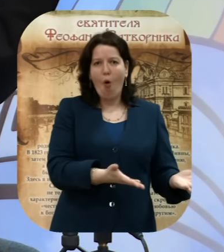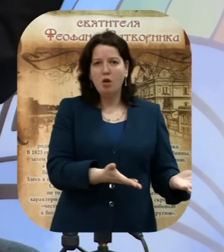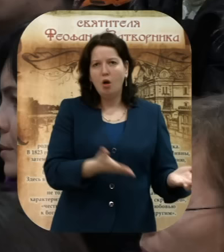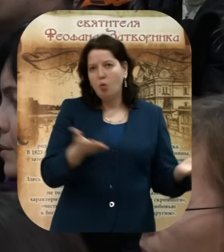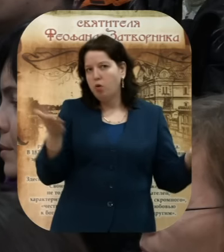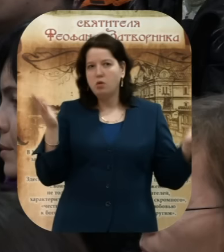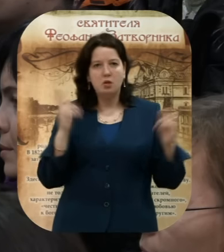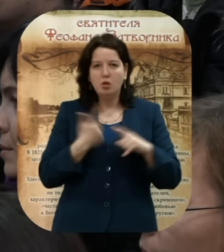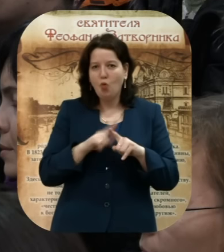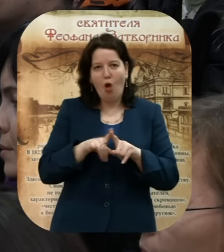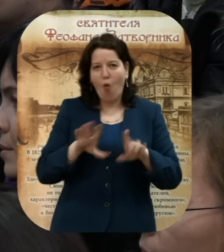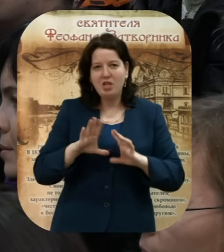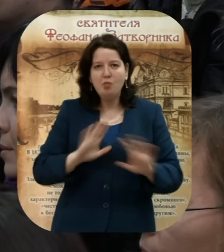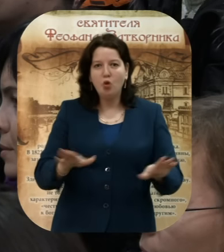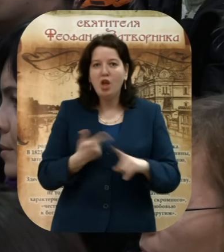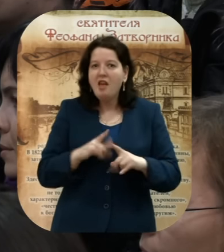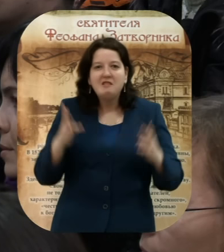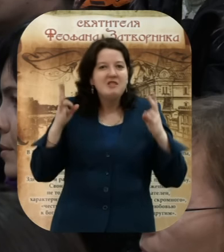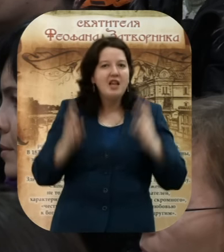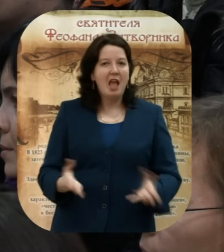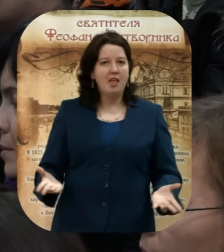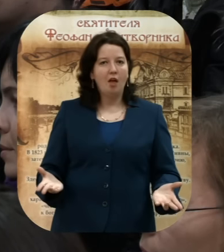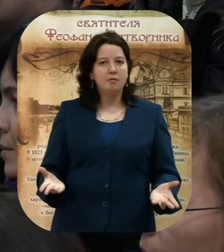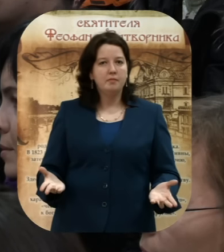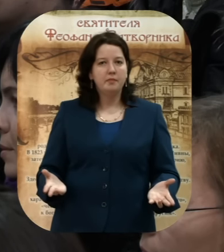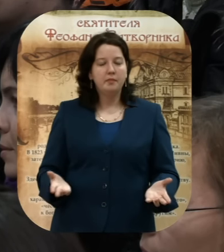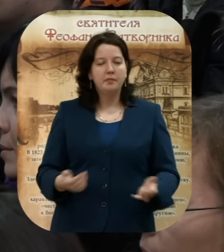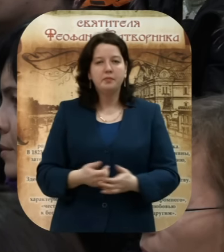мой! Какая трагедия!